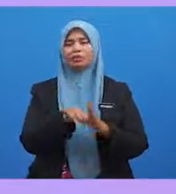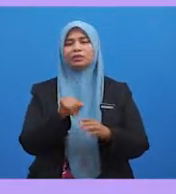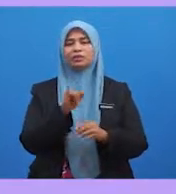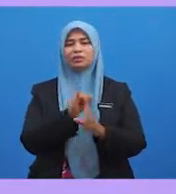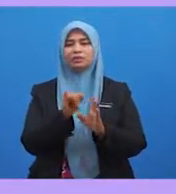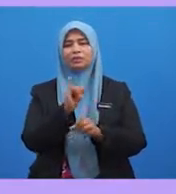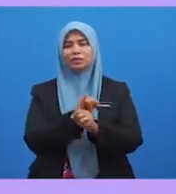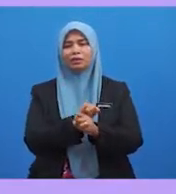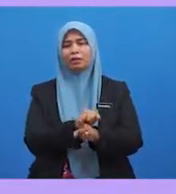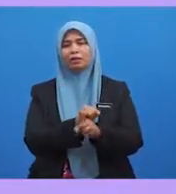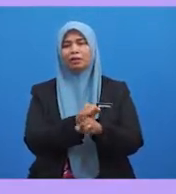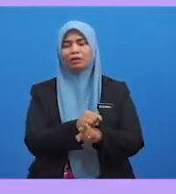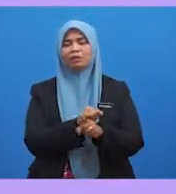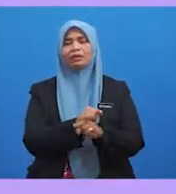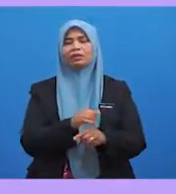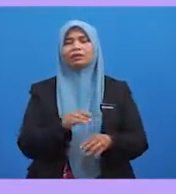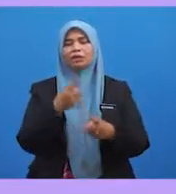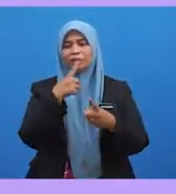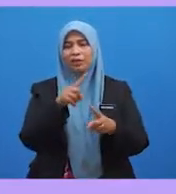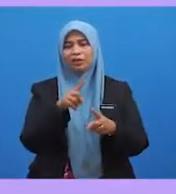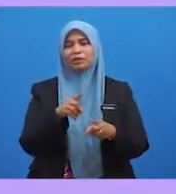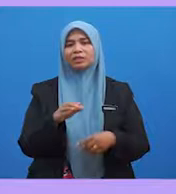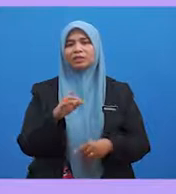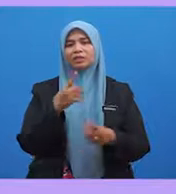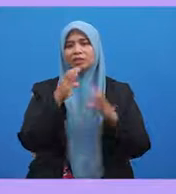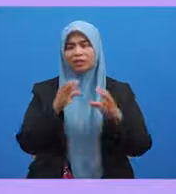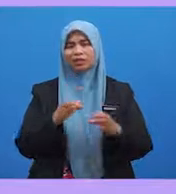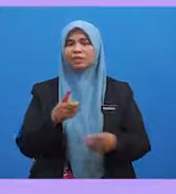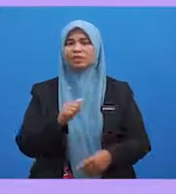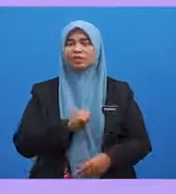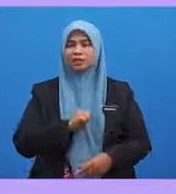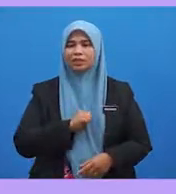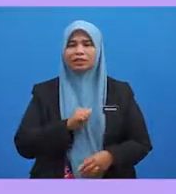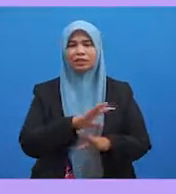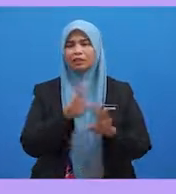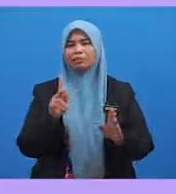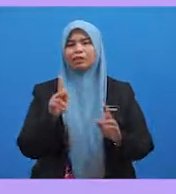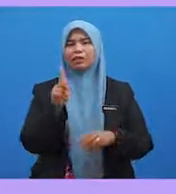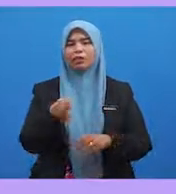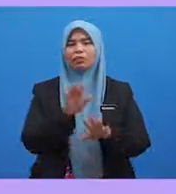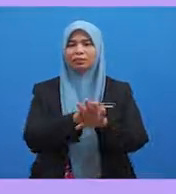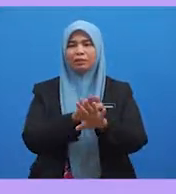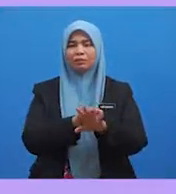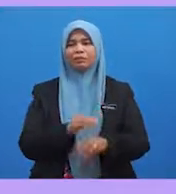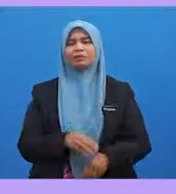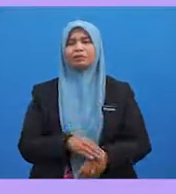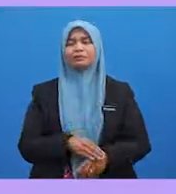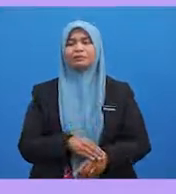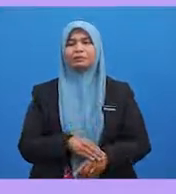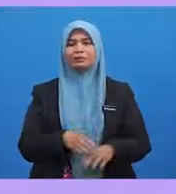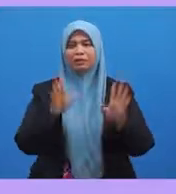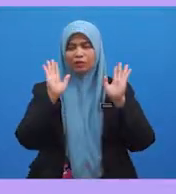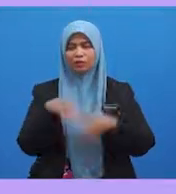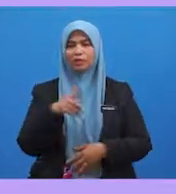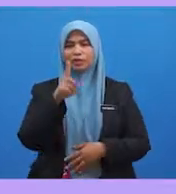berjemaah? Jawapannya adalah secara bersendirian. Tidak perlu berjemaah. Maksudnya,